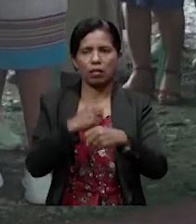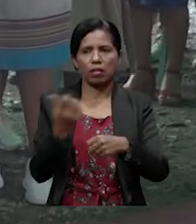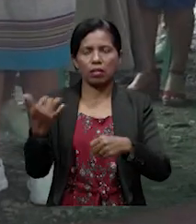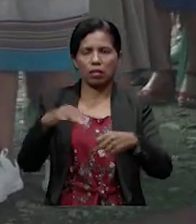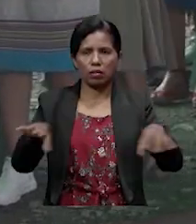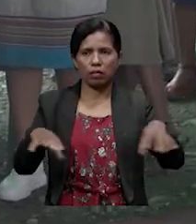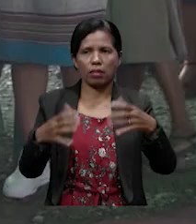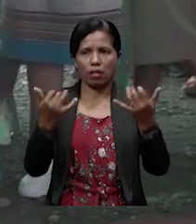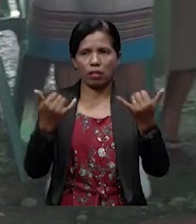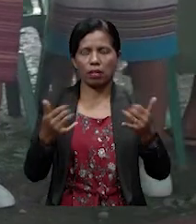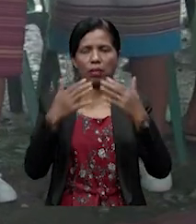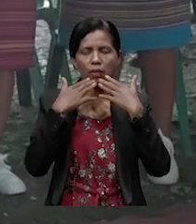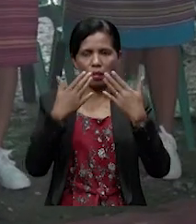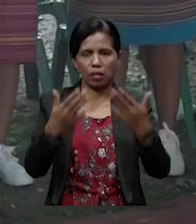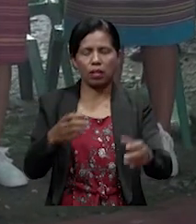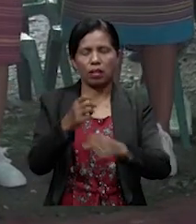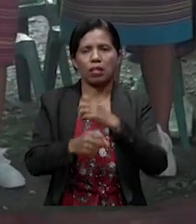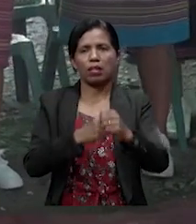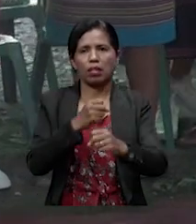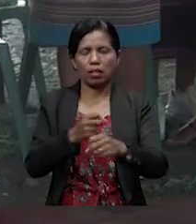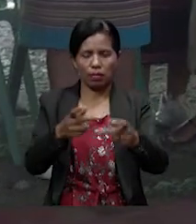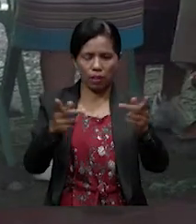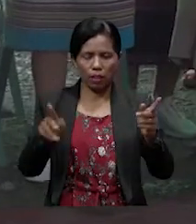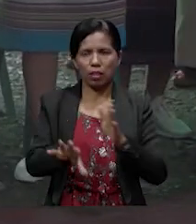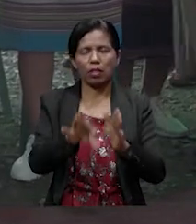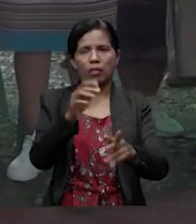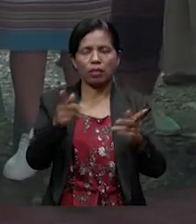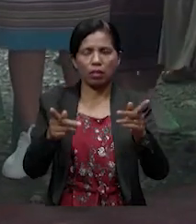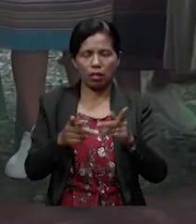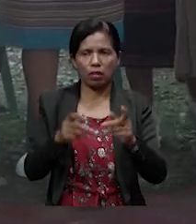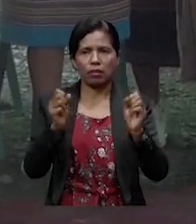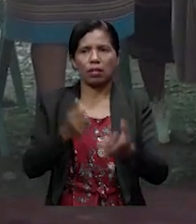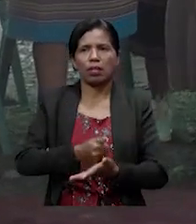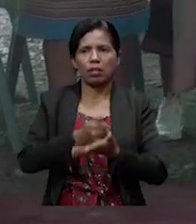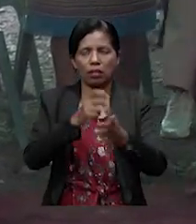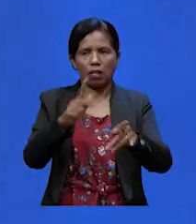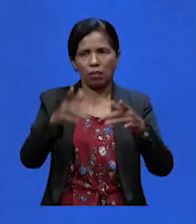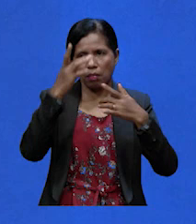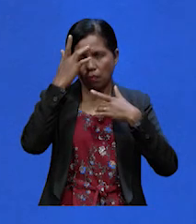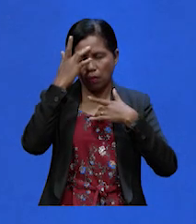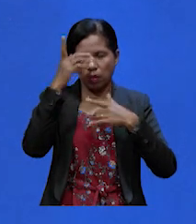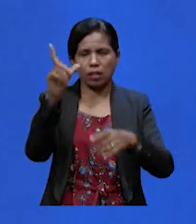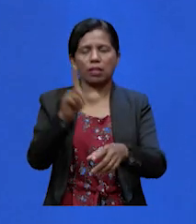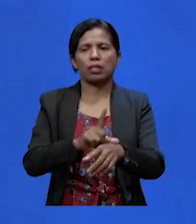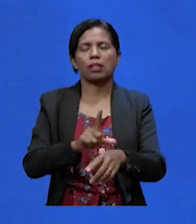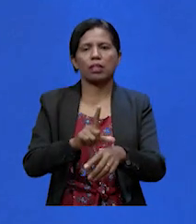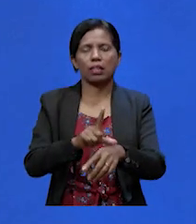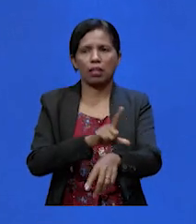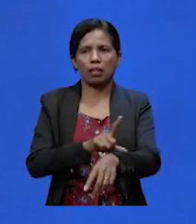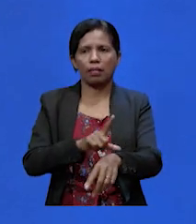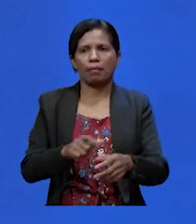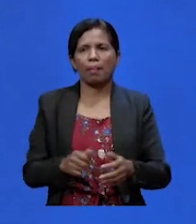mai be Nona Reis agradece tamba tinang ne belehetan fatin permanente ho ditaumatan ba moras lepra misang lepra hanya